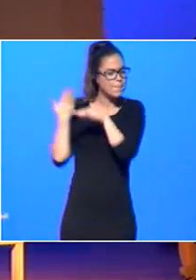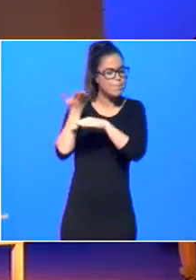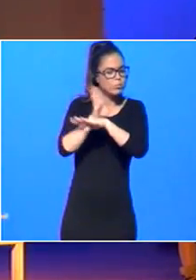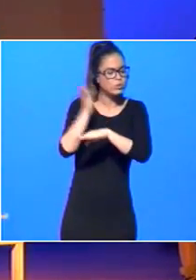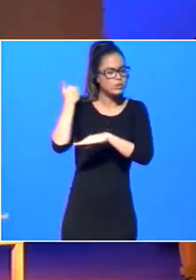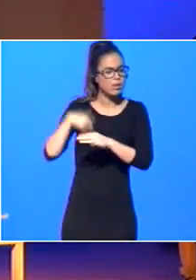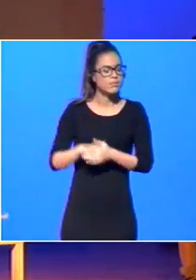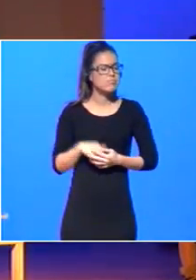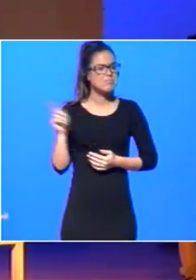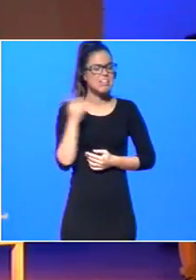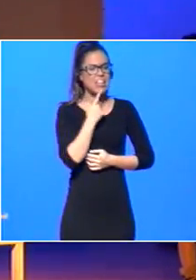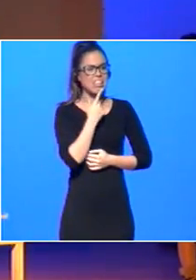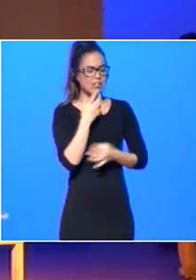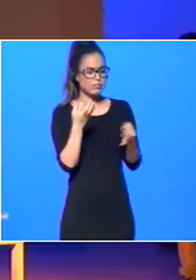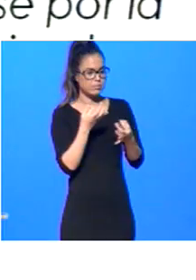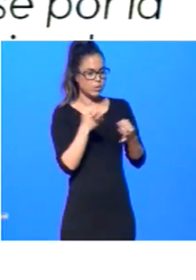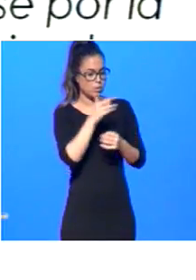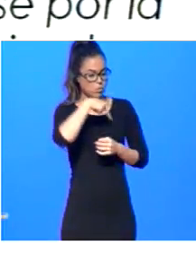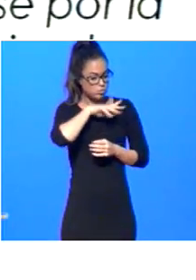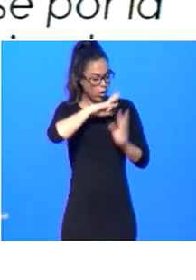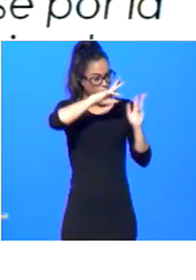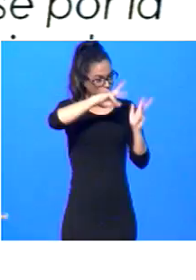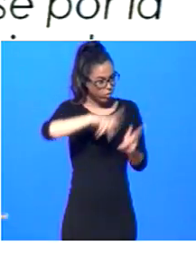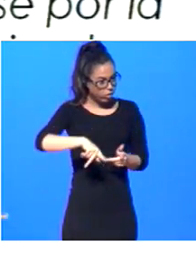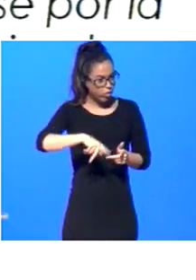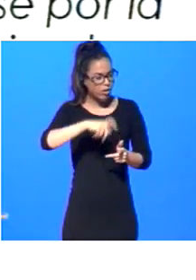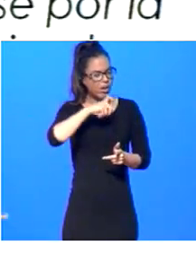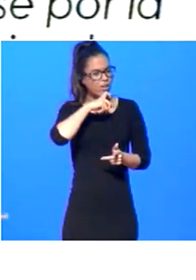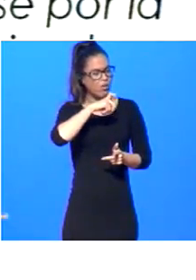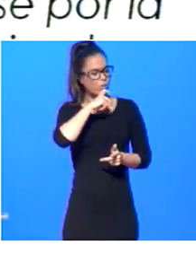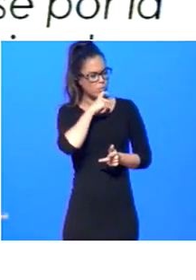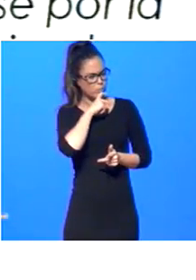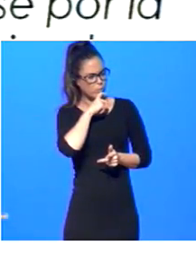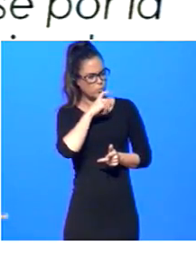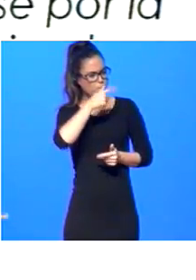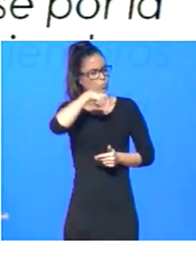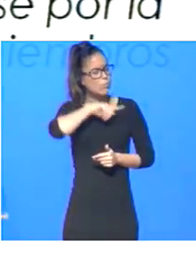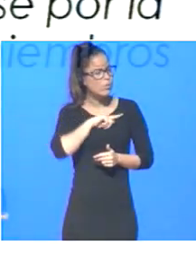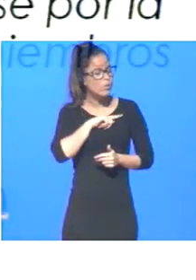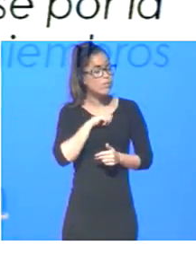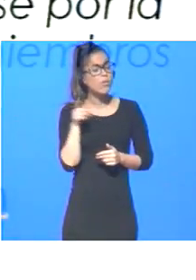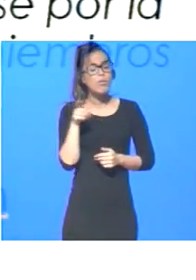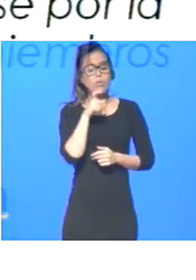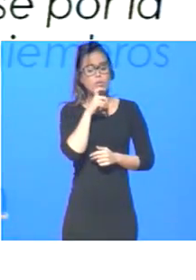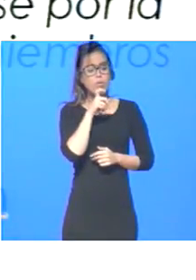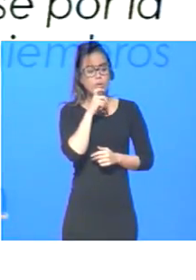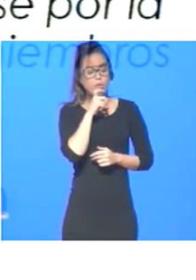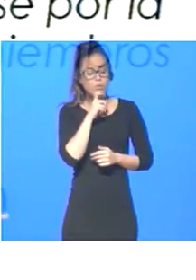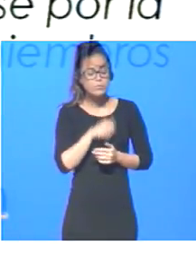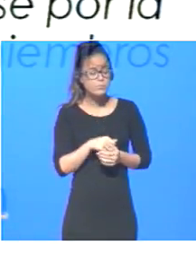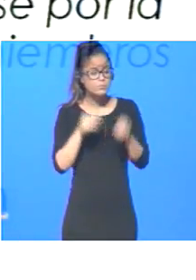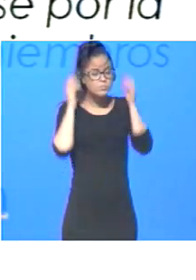Eta berak esaten digu nola neurtu behar dugun zubi baten garrantzia. Eta horretarako zutaberik